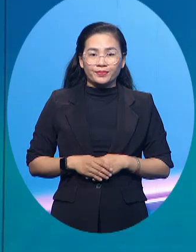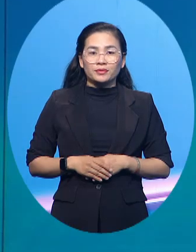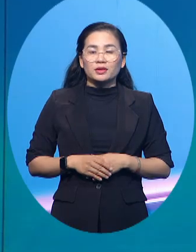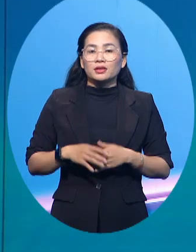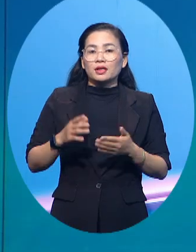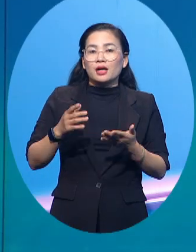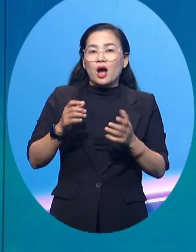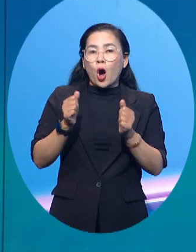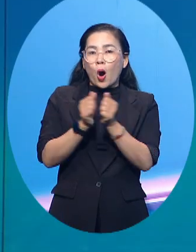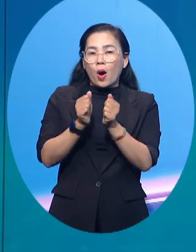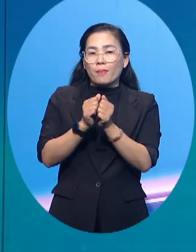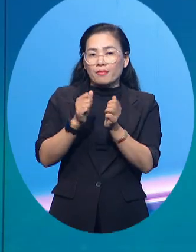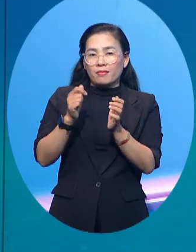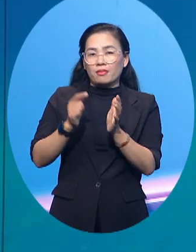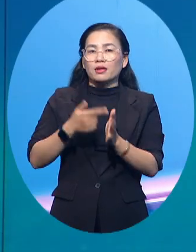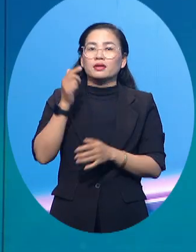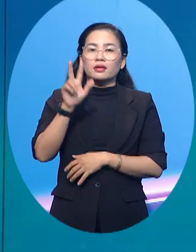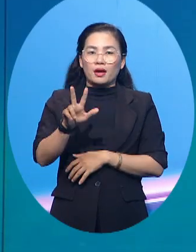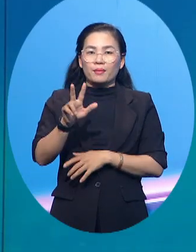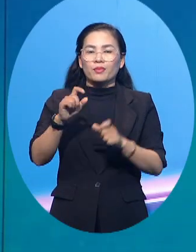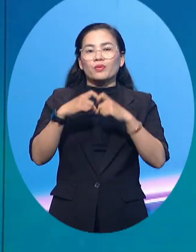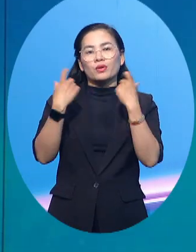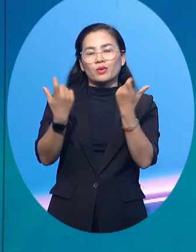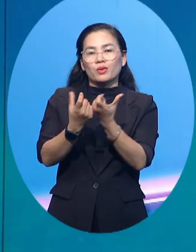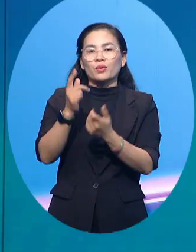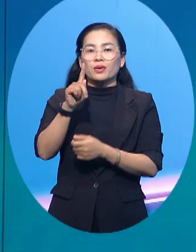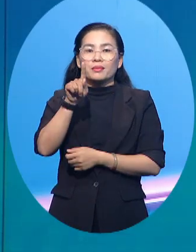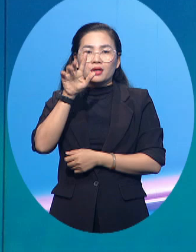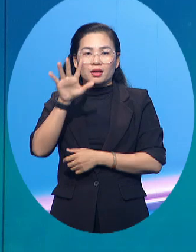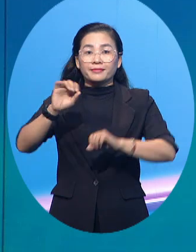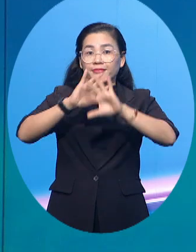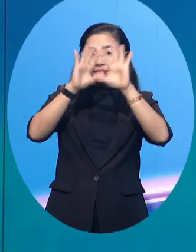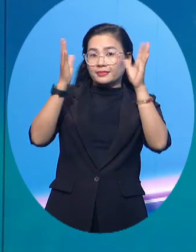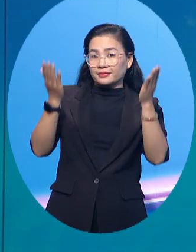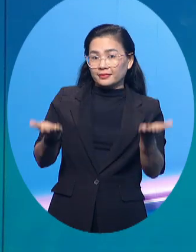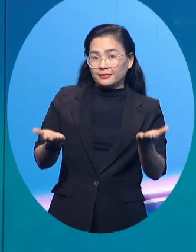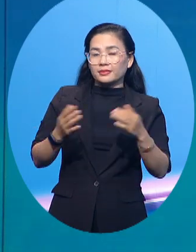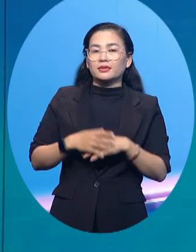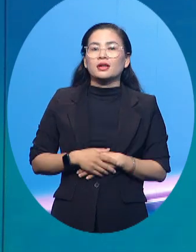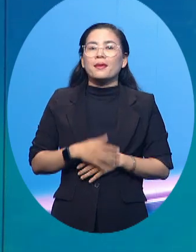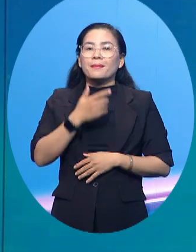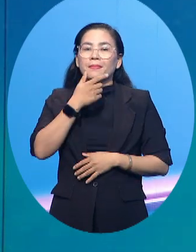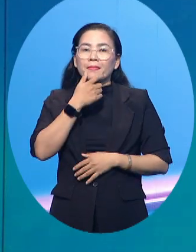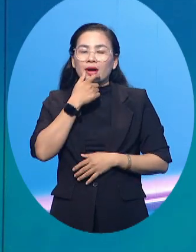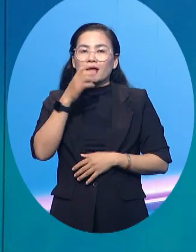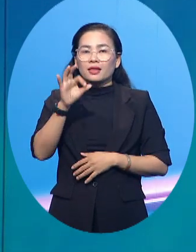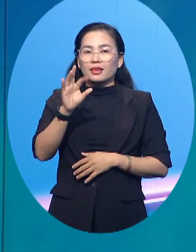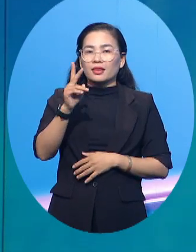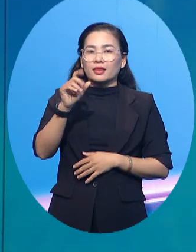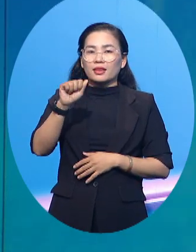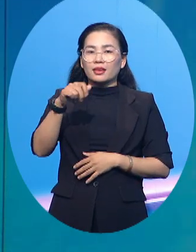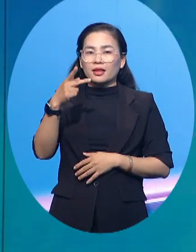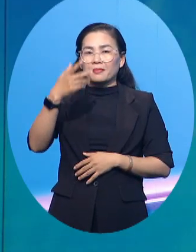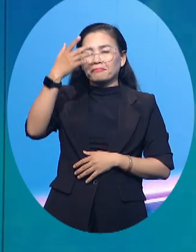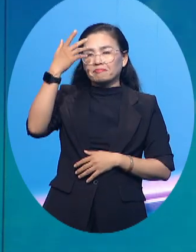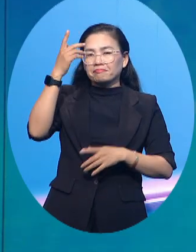thưa quý vị tiếp tục kỳ họp thứ tám quốc hội khóa 15 sáng nay tại hội trường với sự điều hành của Phó Chủ tịch Quốc hội Nguyễn Thị Thanh Quốc hội nghe báo cáo giải Trinh